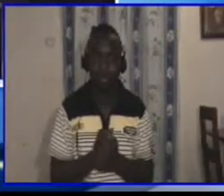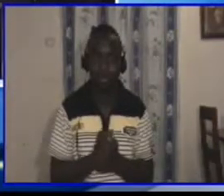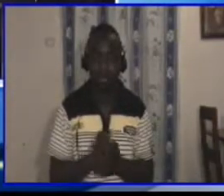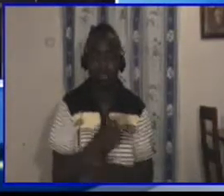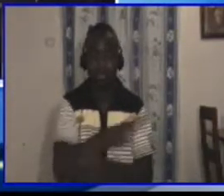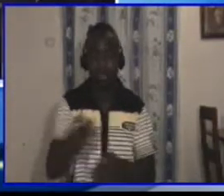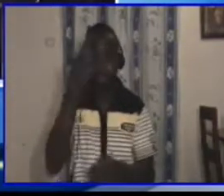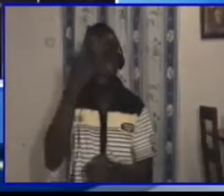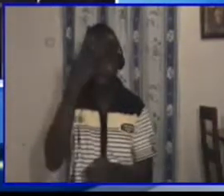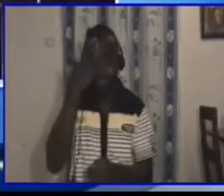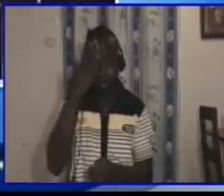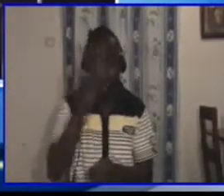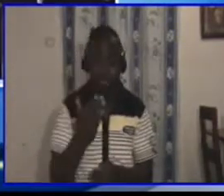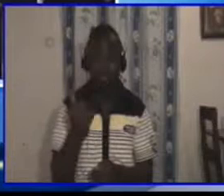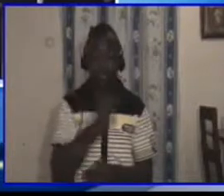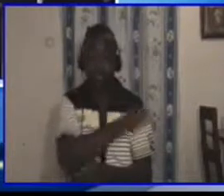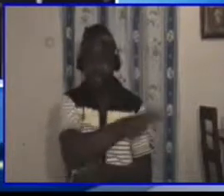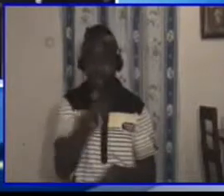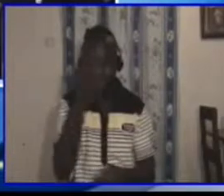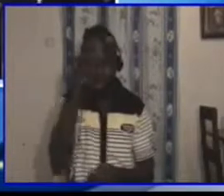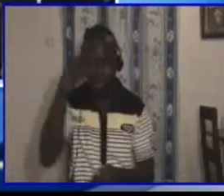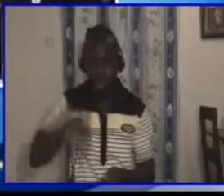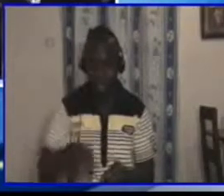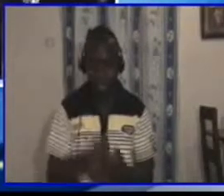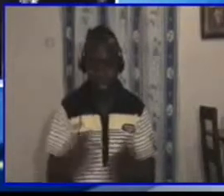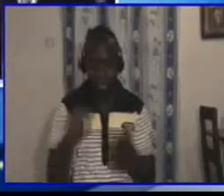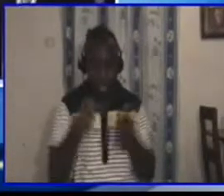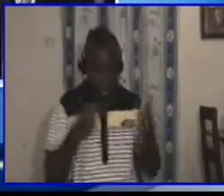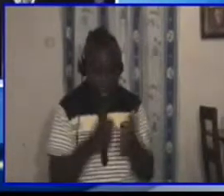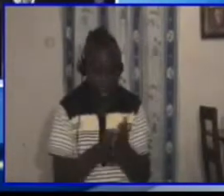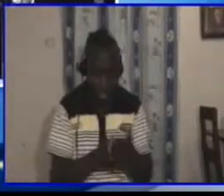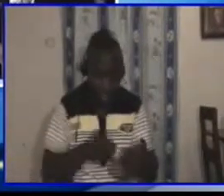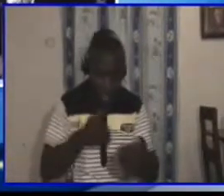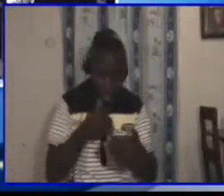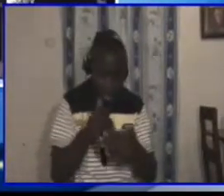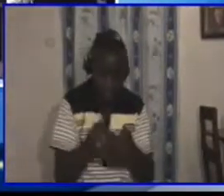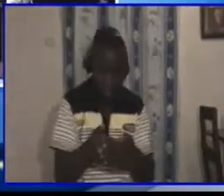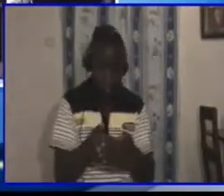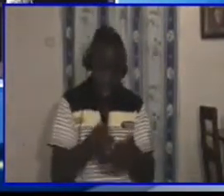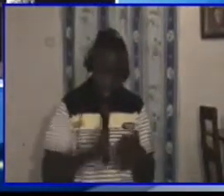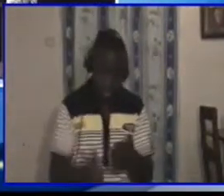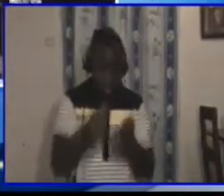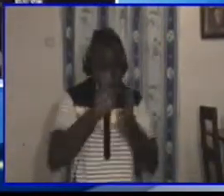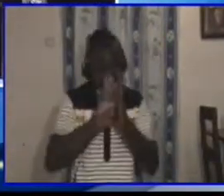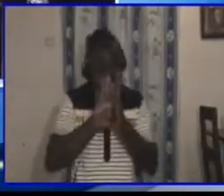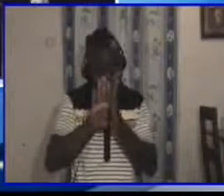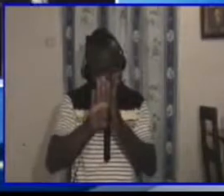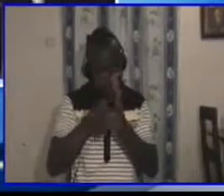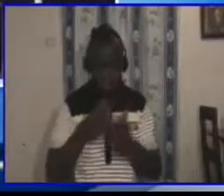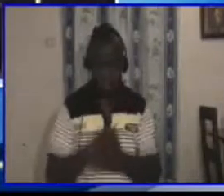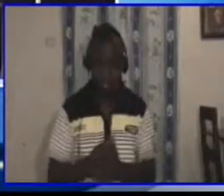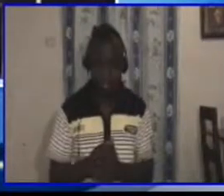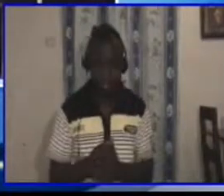e questo dopo che il nostro signore ha detto quando